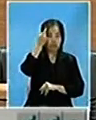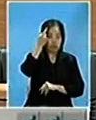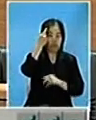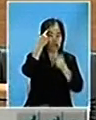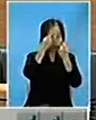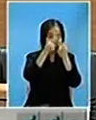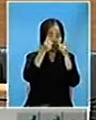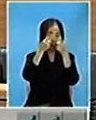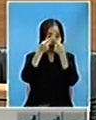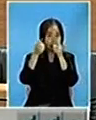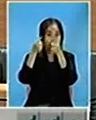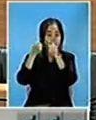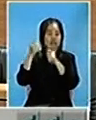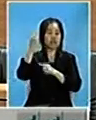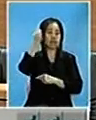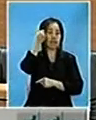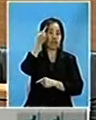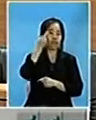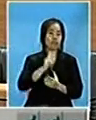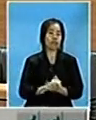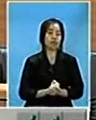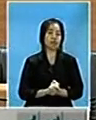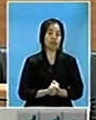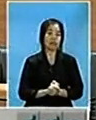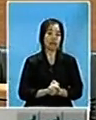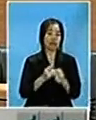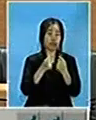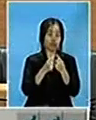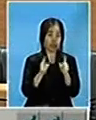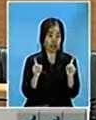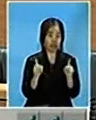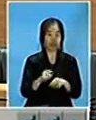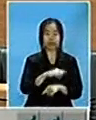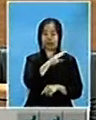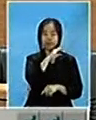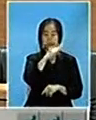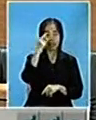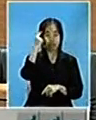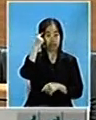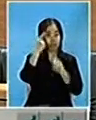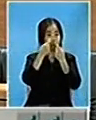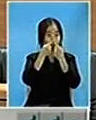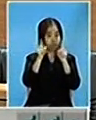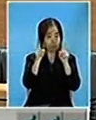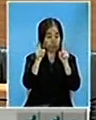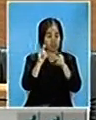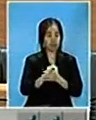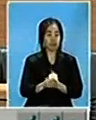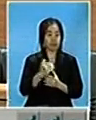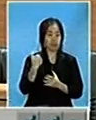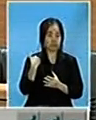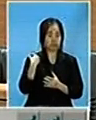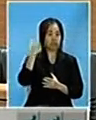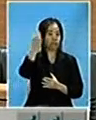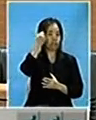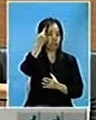คิดต่อรัฐธรรมนูญแต่ถ้าความเห็นต่างนี้เกิดขึ้นจากความเข้าใจต่อห